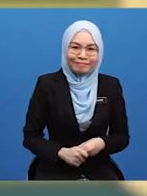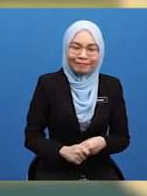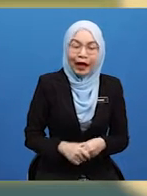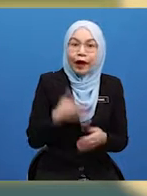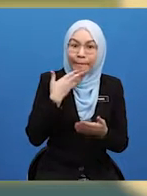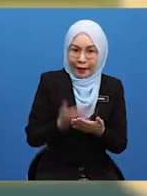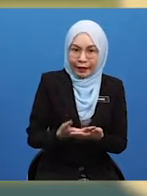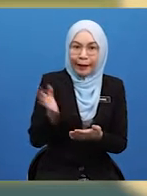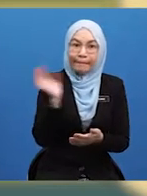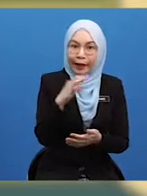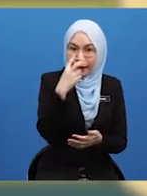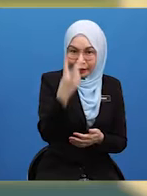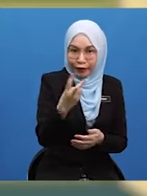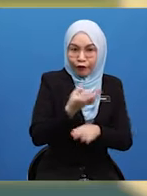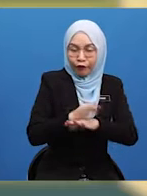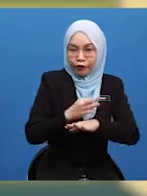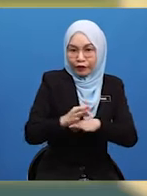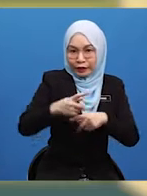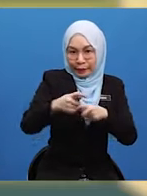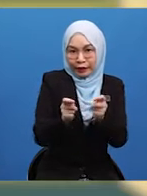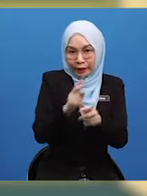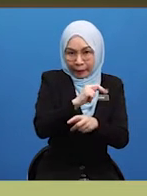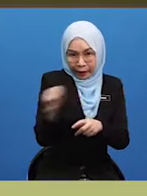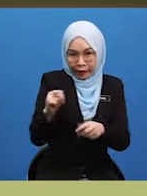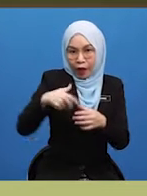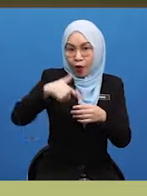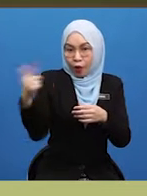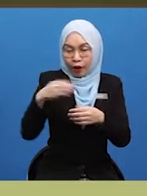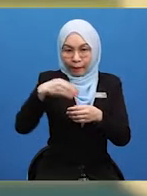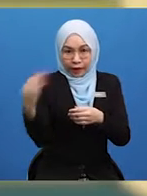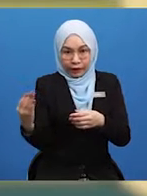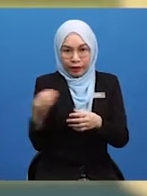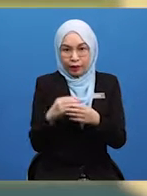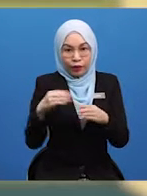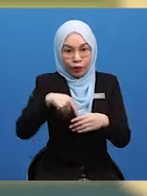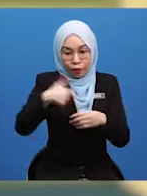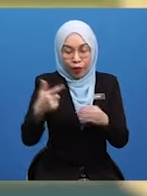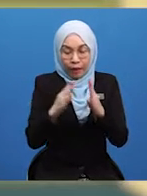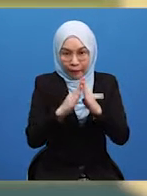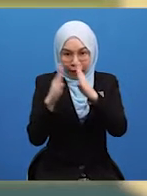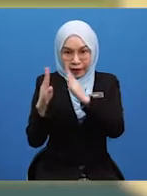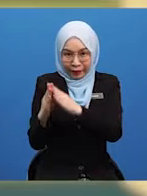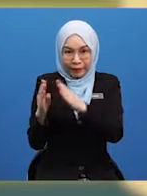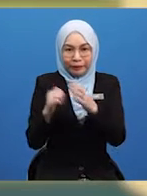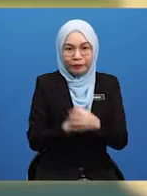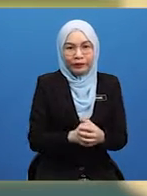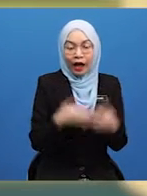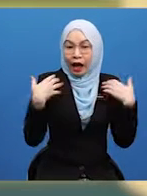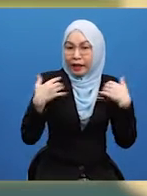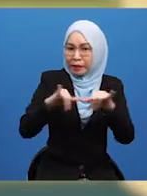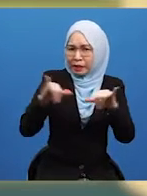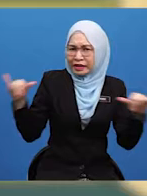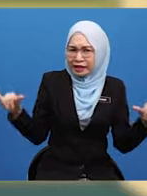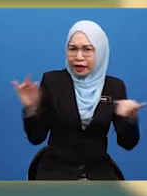pula fungsi pertempatan luar bandar. Terdapat perbezaan kegiatan ekonomi